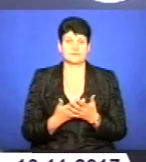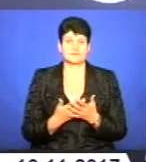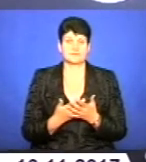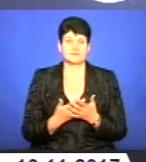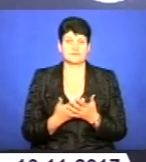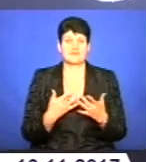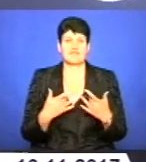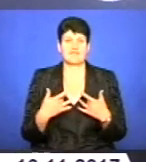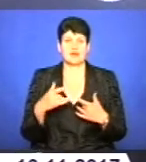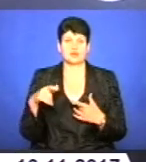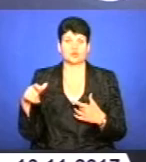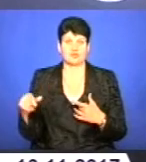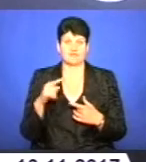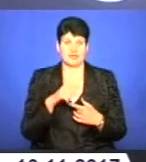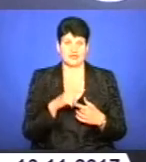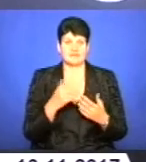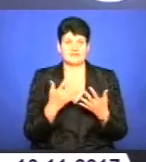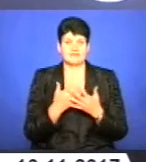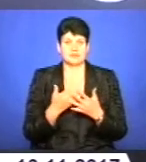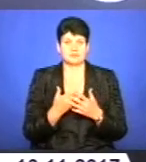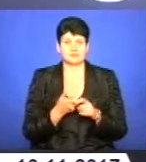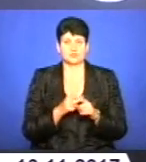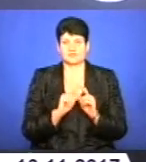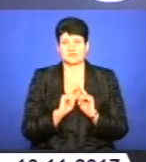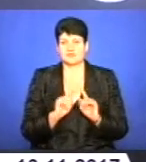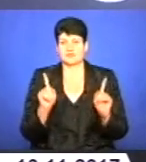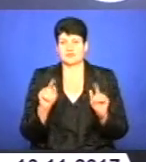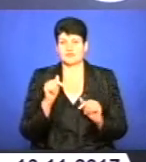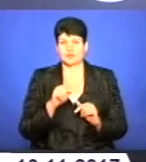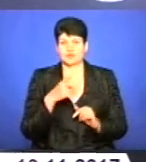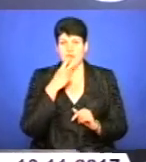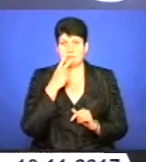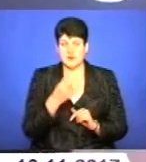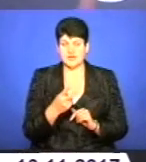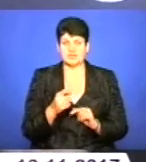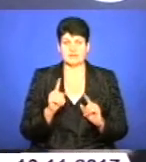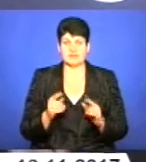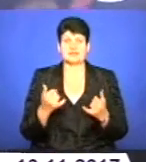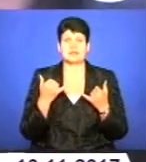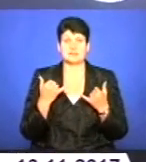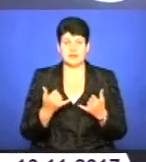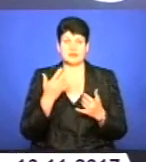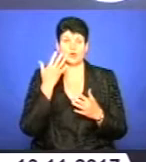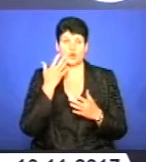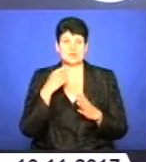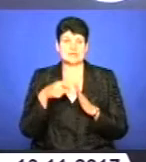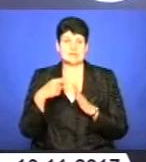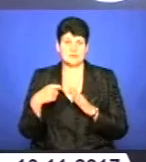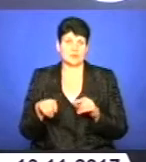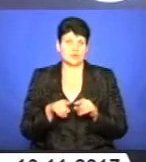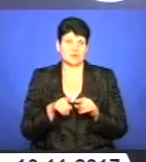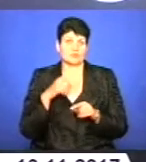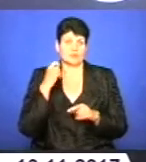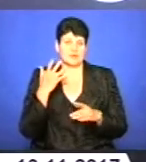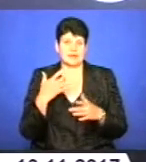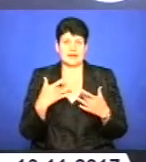в актори в її фільмах страшенно відмінні від того, що я бачив там, навіть тепер, коли знімають такі ж ровесники, там, не